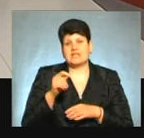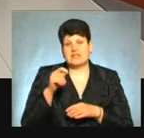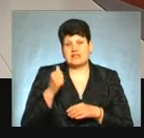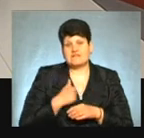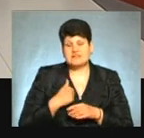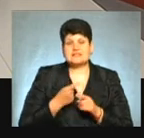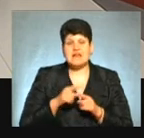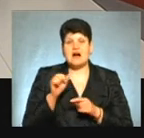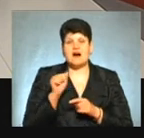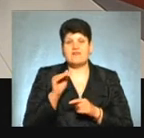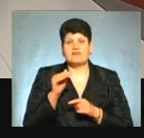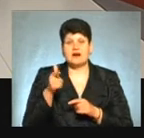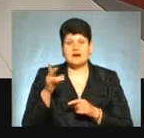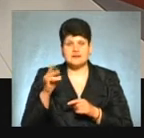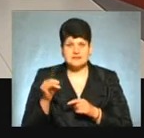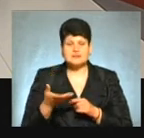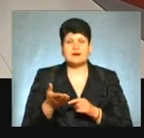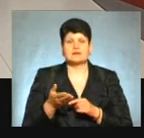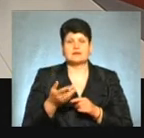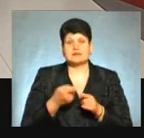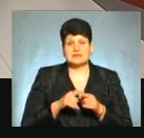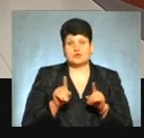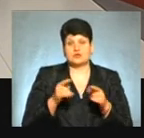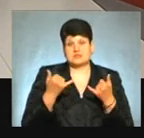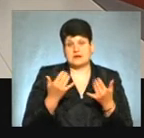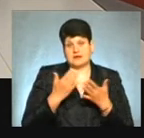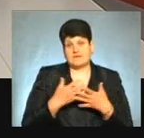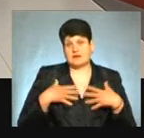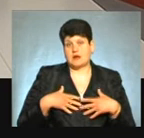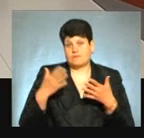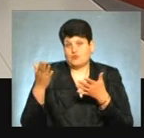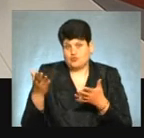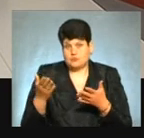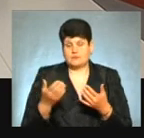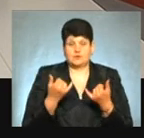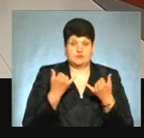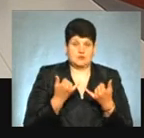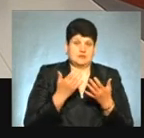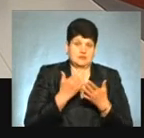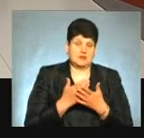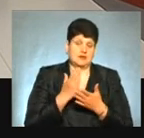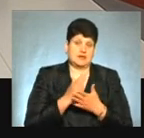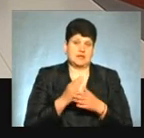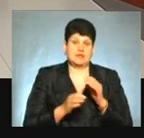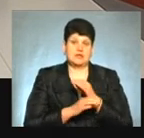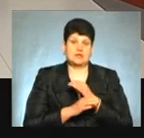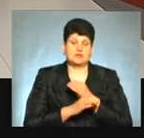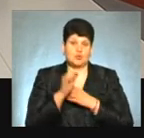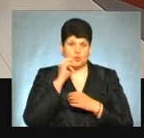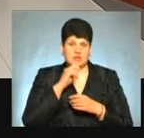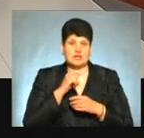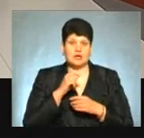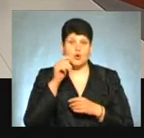самий Афганістан, тільки там це було більш явно. І то, що діється в нас в Криму, і то, що діється в сучасності на сході України. Росія